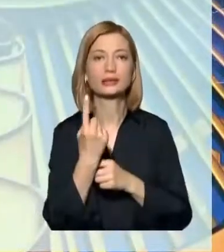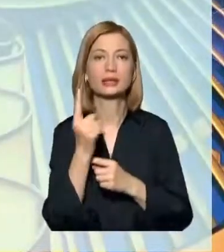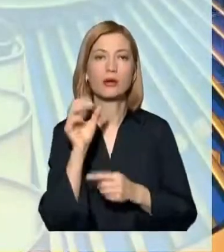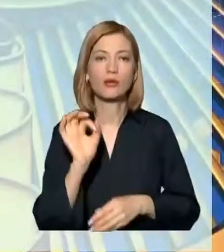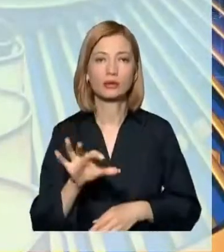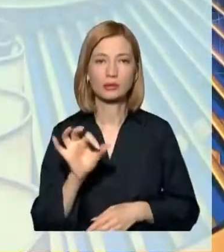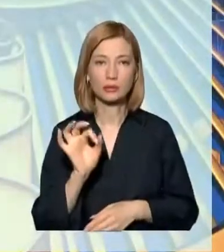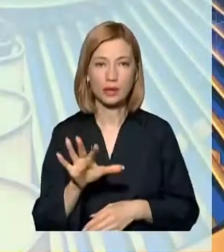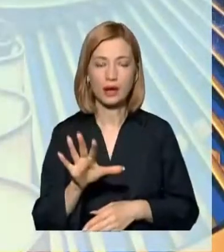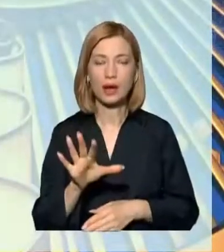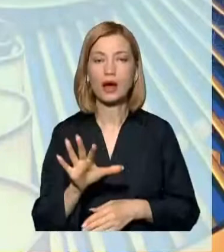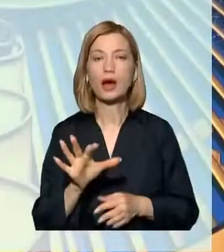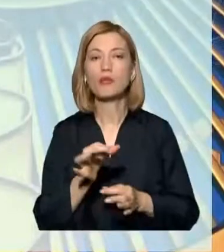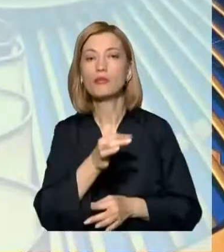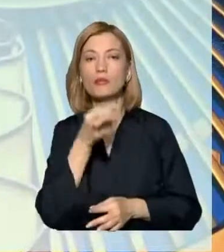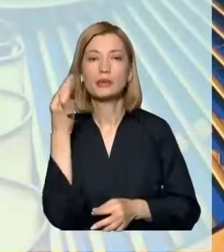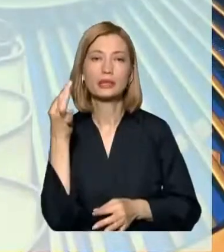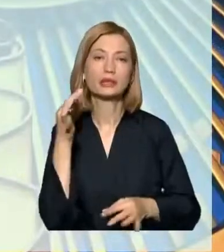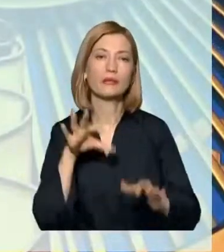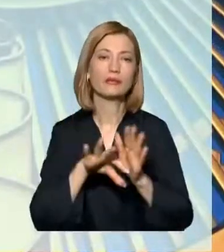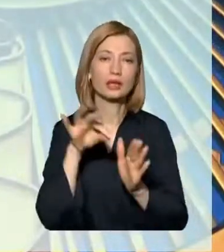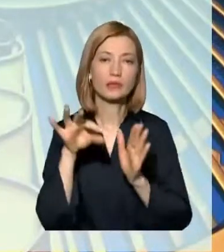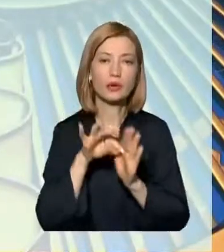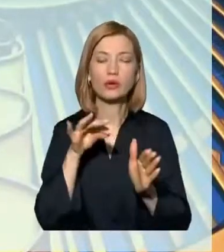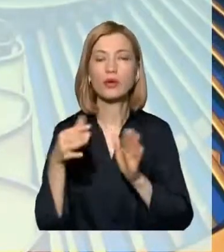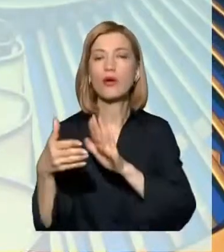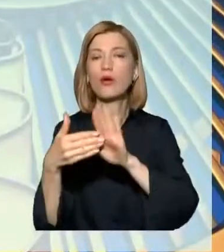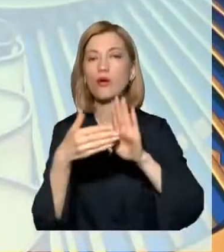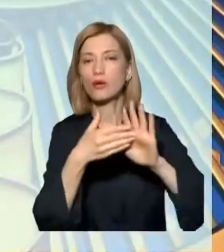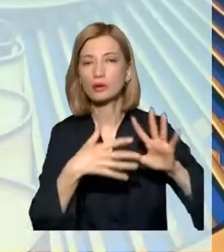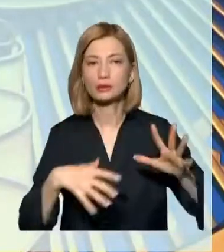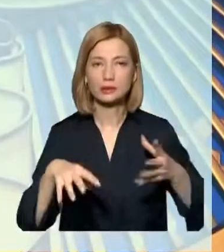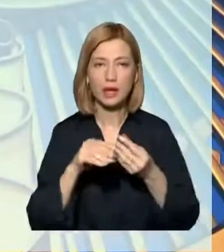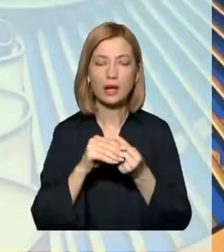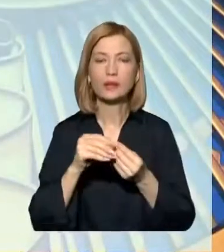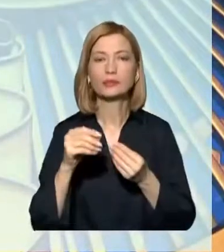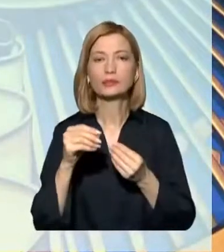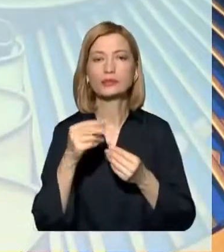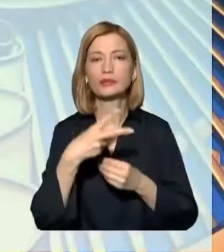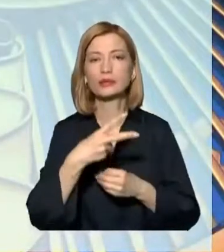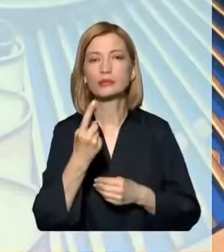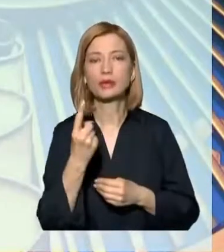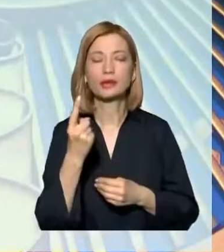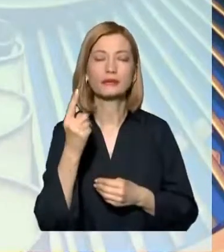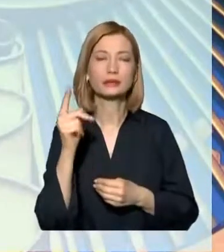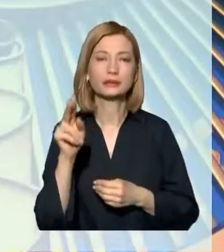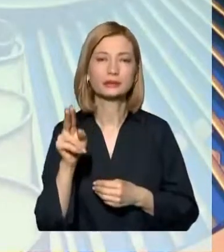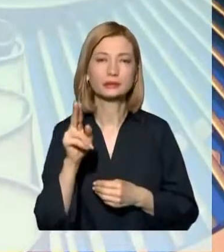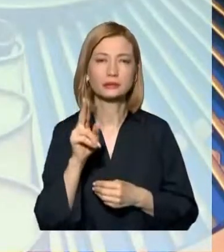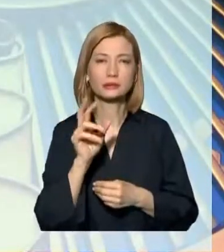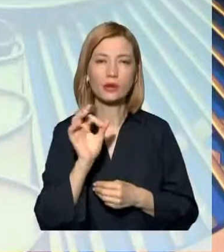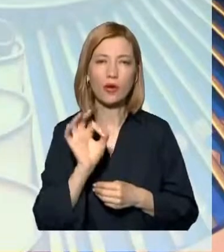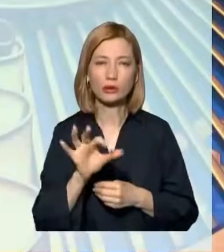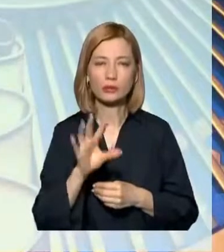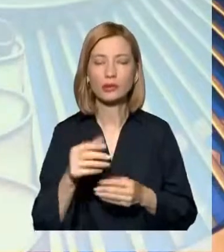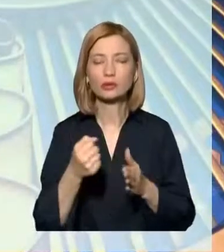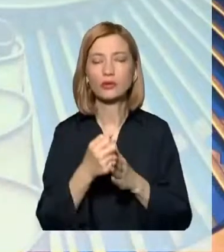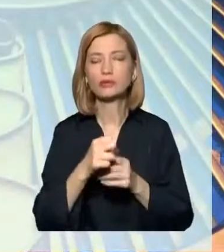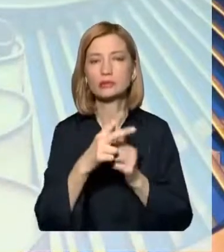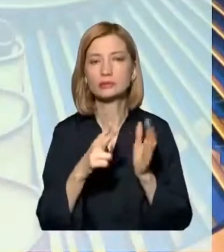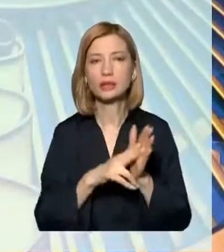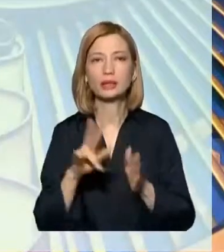11 октября. Предвыборная агитация продлится с 21 октября по 18 ноября. День голосования